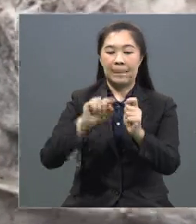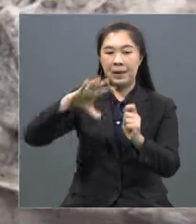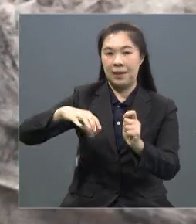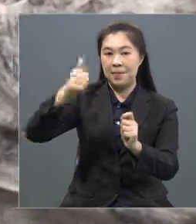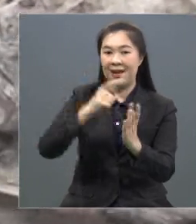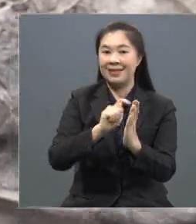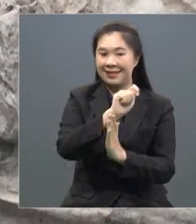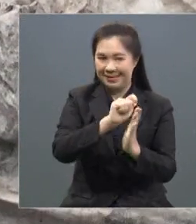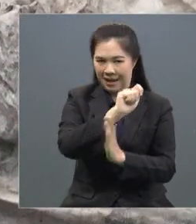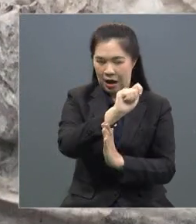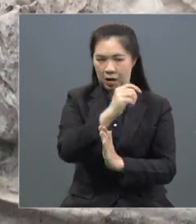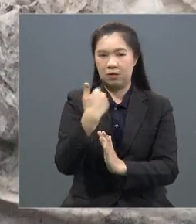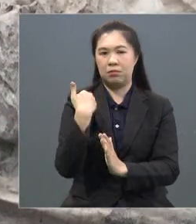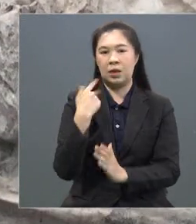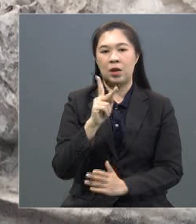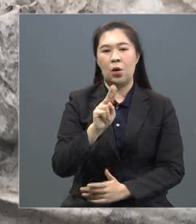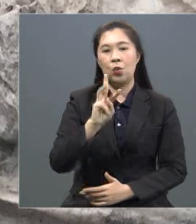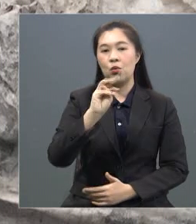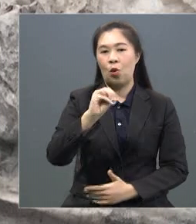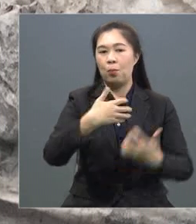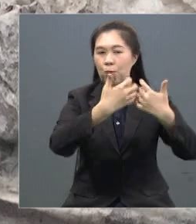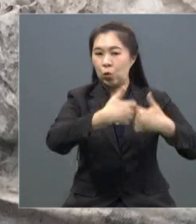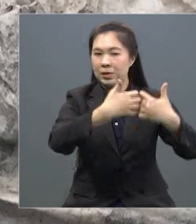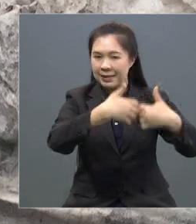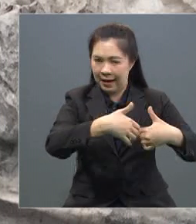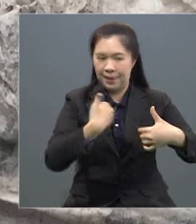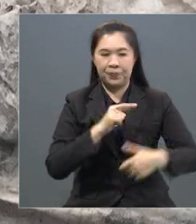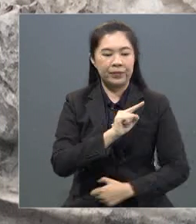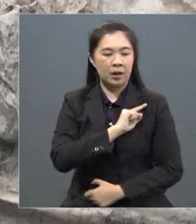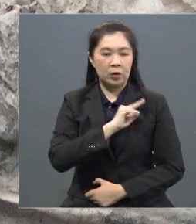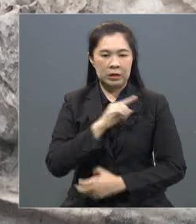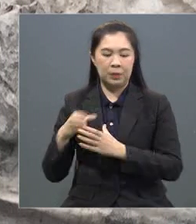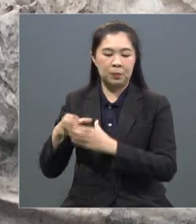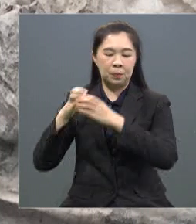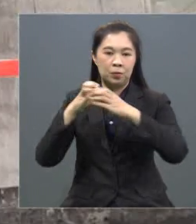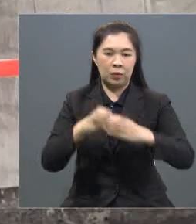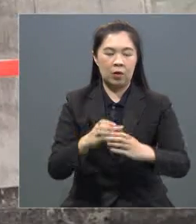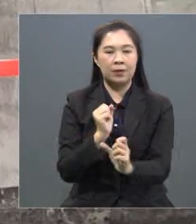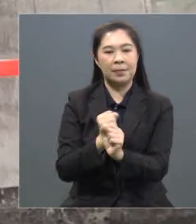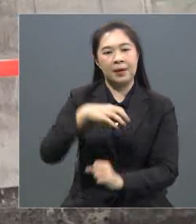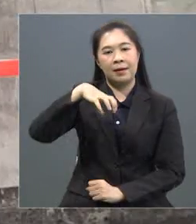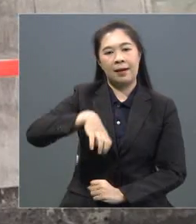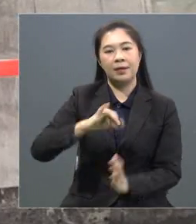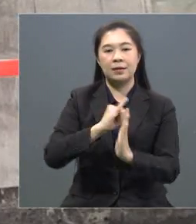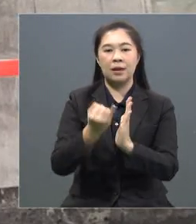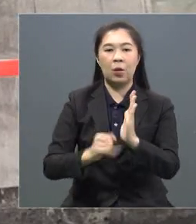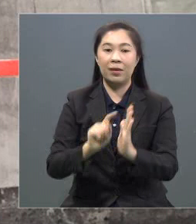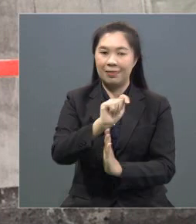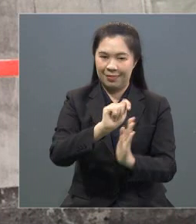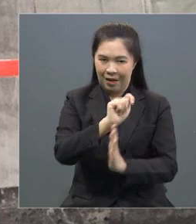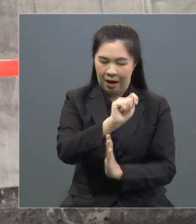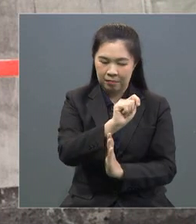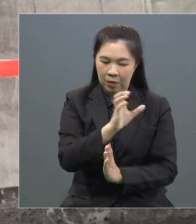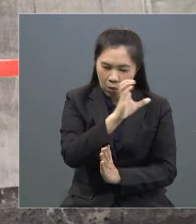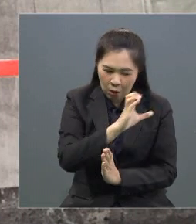จังหวัดตากกรมอุตสาหกรรมพื้นฐานและการเมืองแร่ส่งเจ้าหน้าที่เข้าตรวจสอบร่วมกับทางสำนักงานอุตสาหกรรมจังหวัดตากนะคะเพื่อเก็บตัวอย่างกาก